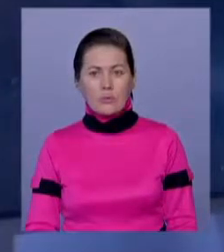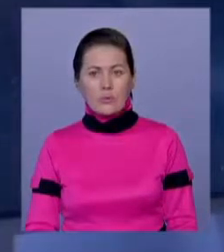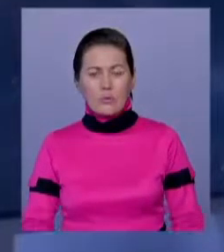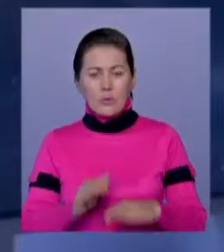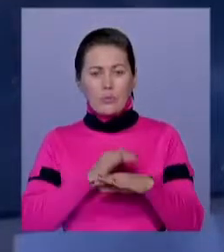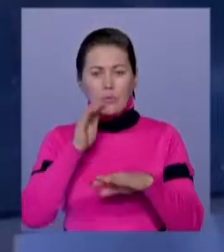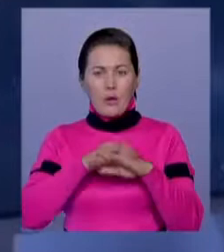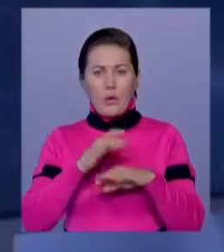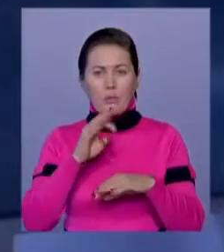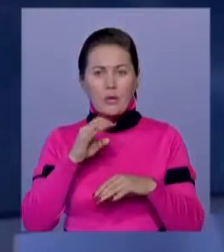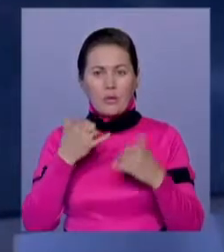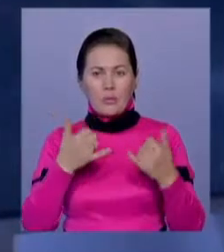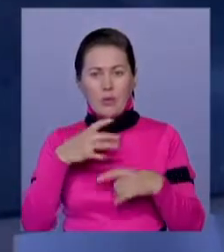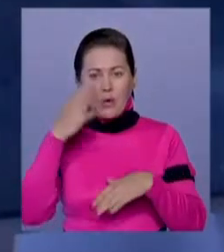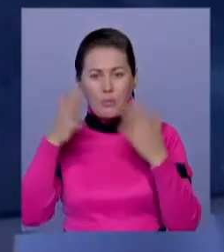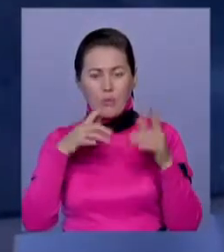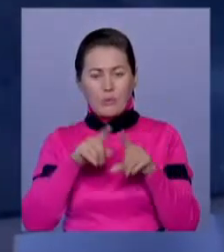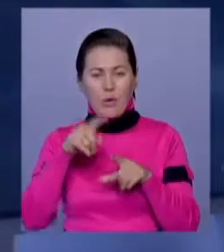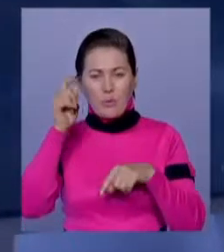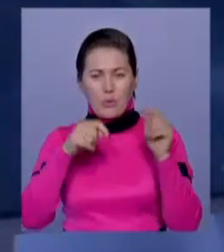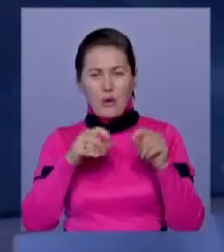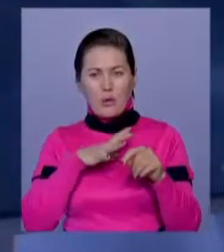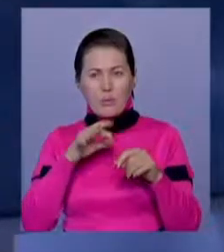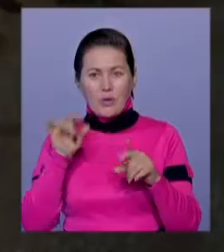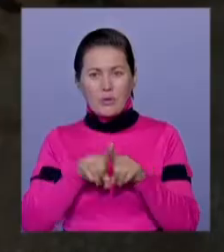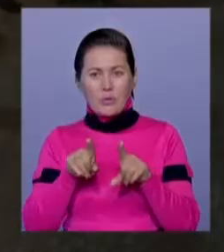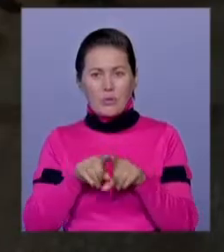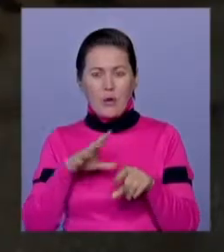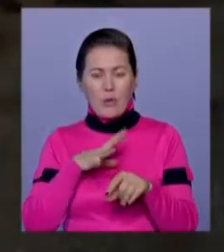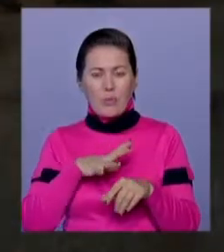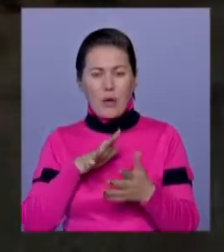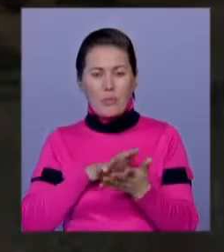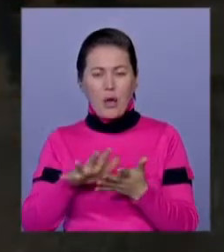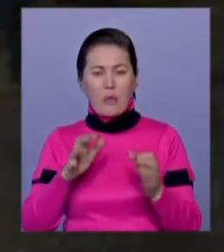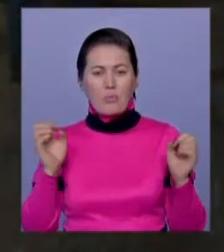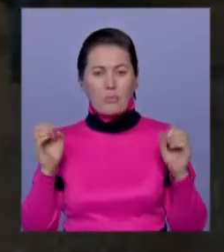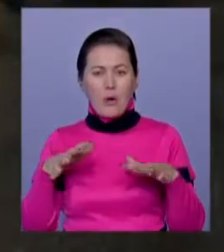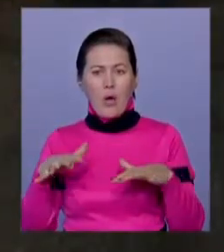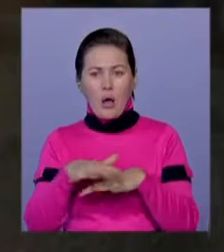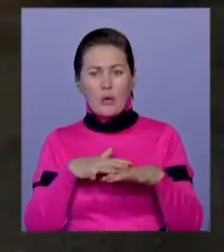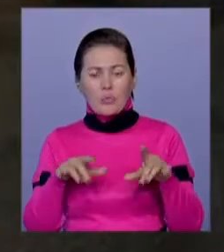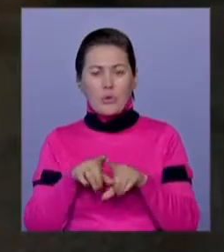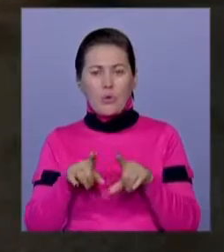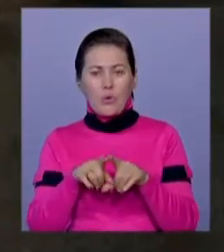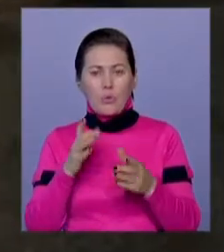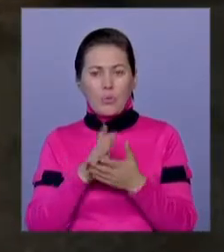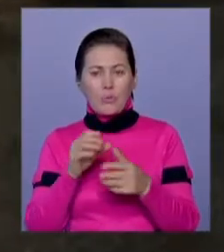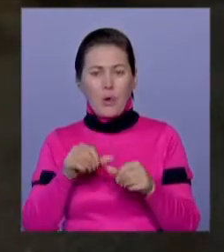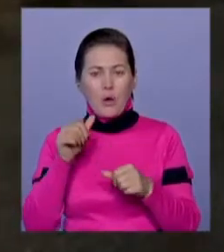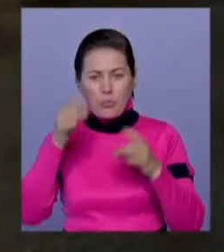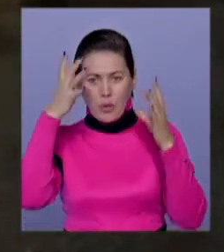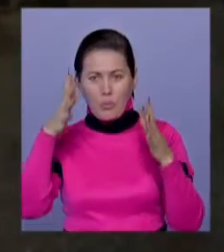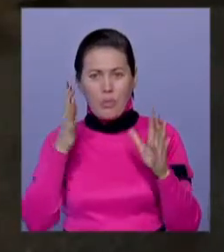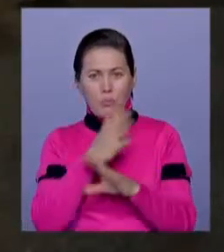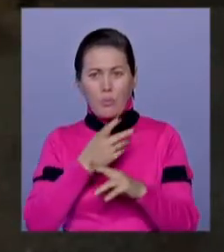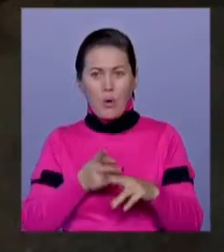Қайырлы кеш, өмір көңіл күйді. Желмен төпеп жауған жауында құрталмайды екен. Мұз айдынның ашылуына жиналған халықта жиналып қалды. Мұнда ерекше мерекелік